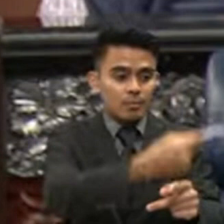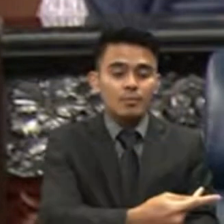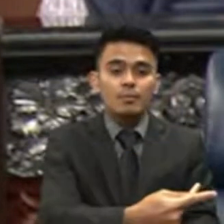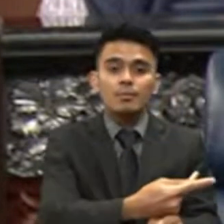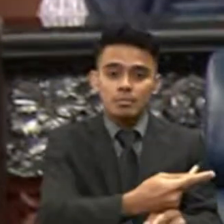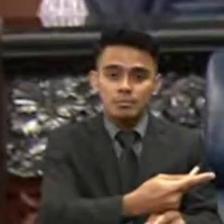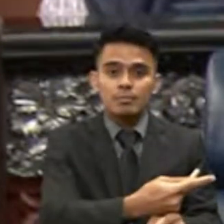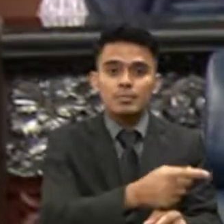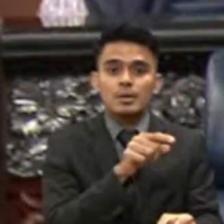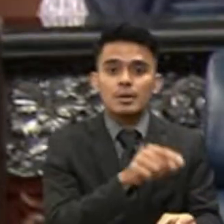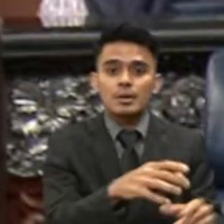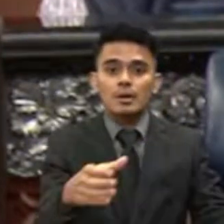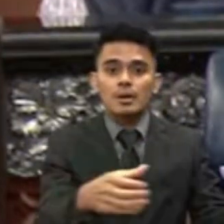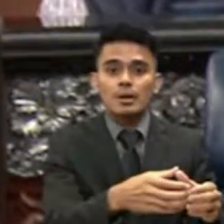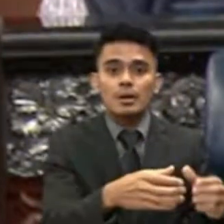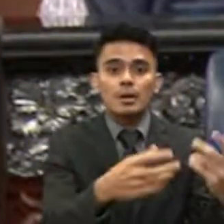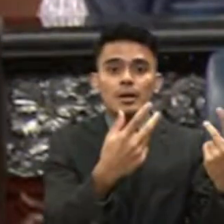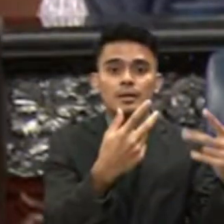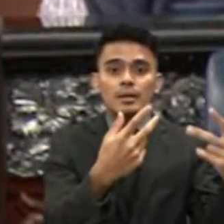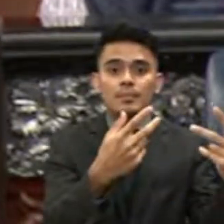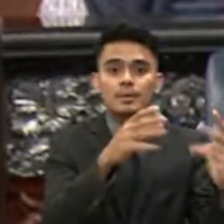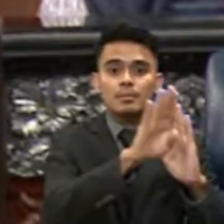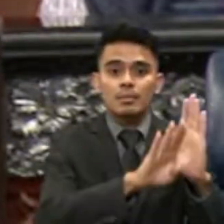jumlah simpanan mereka 13